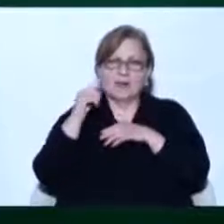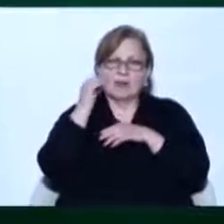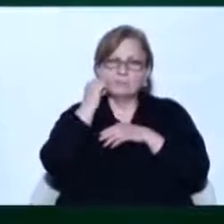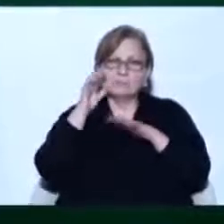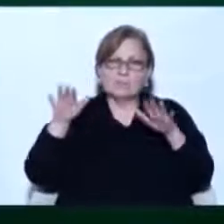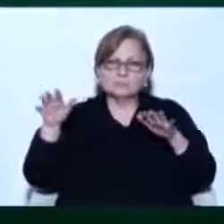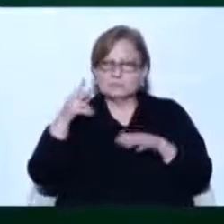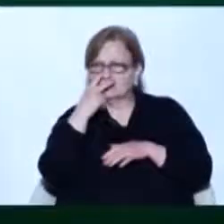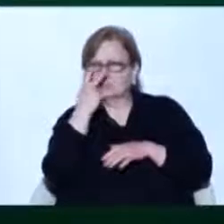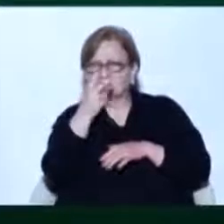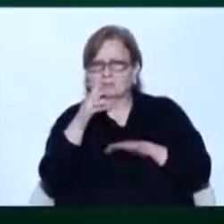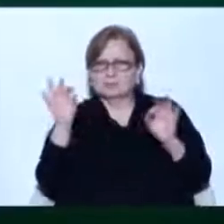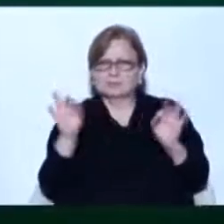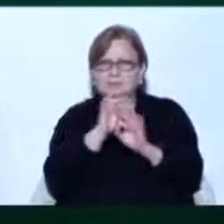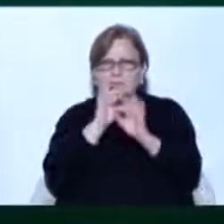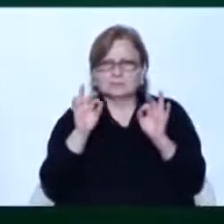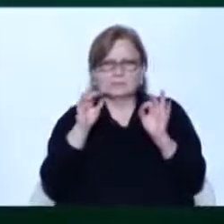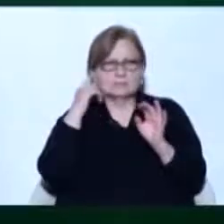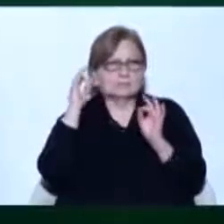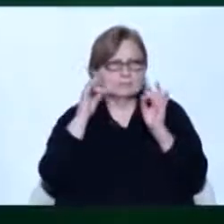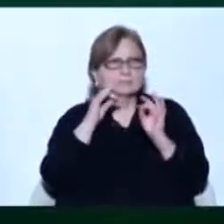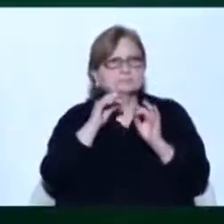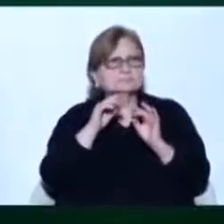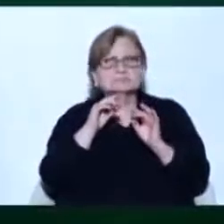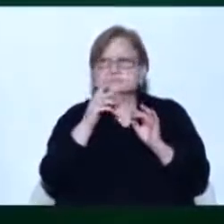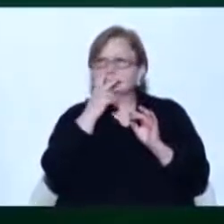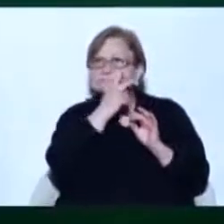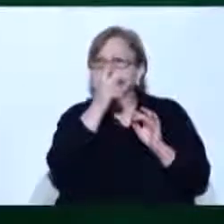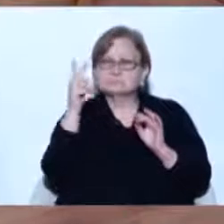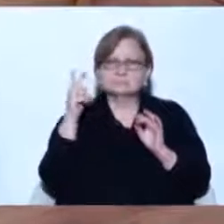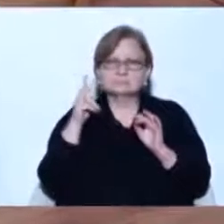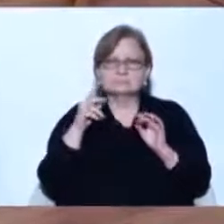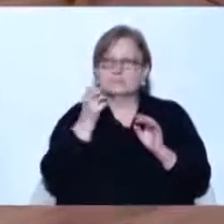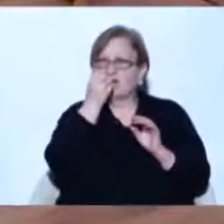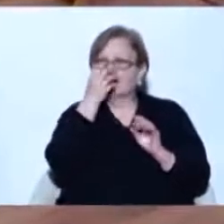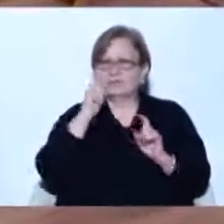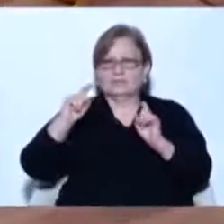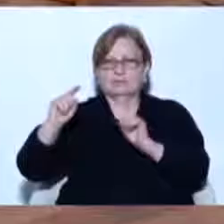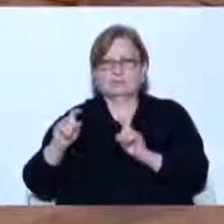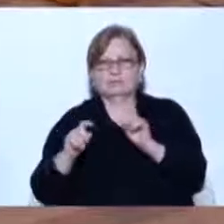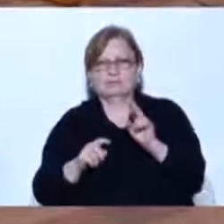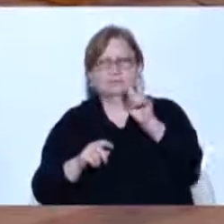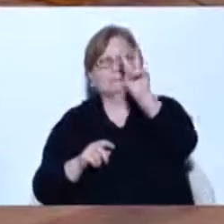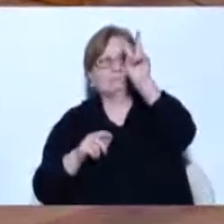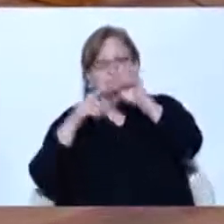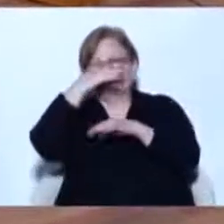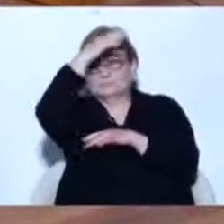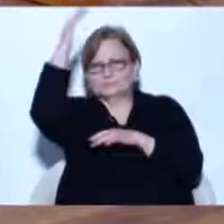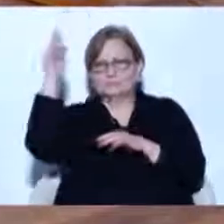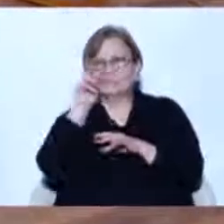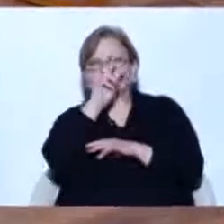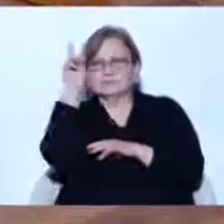მუსიკის ხმაზე წამით შეწყვიტეს ბზუილი. ყვავილებზე ჩამოსხდნენ და ცისკენ